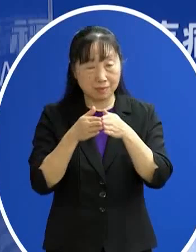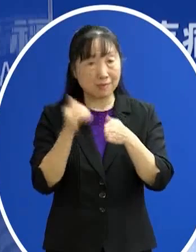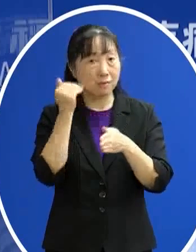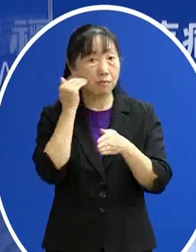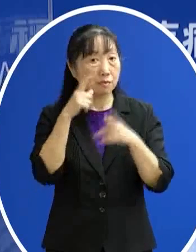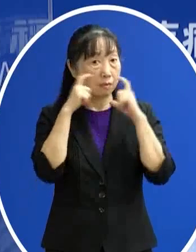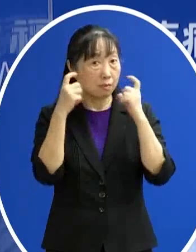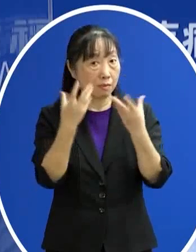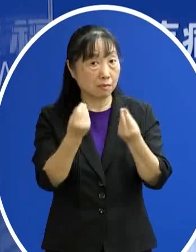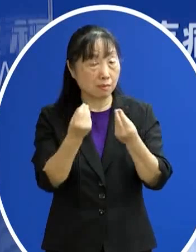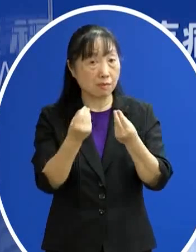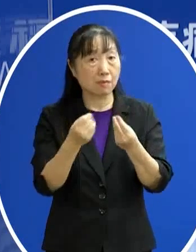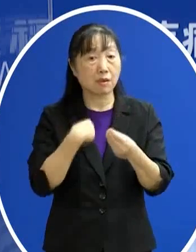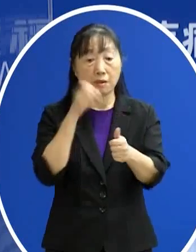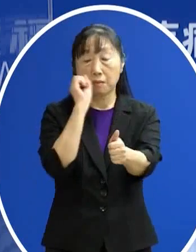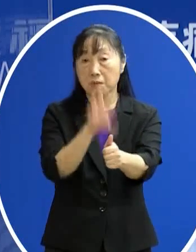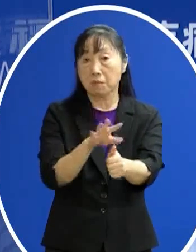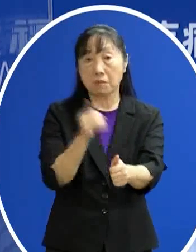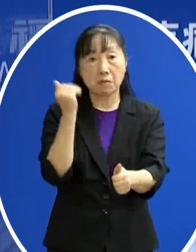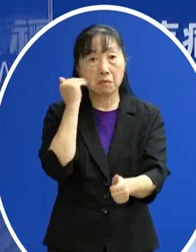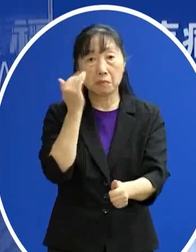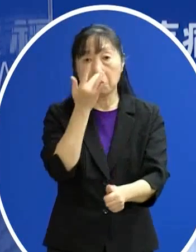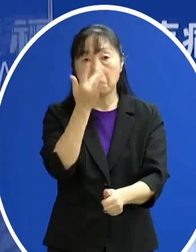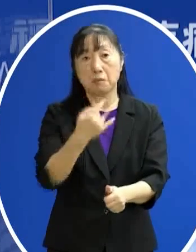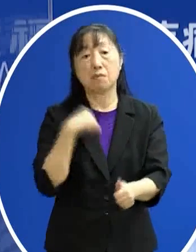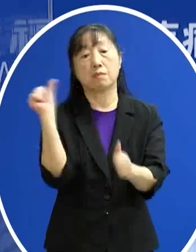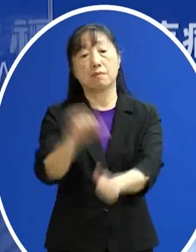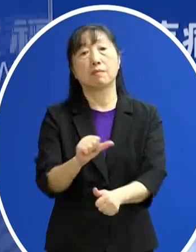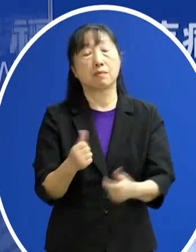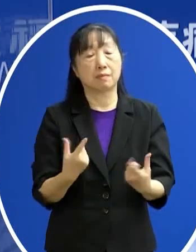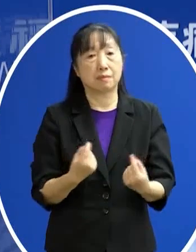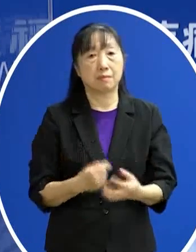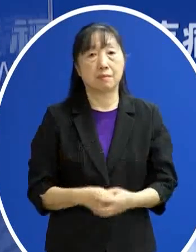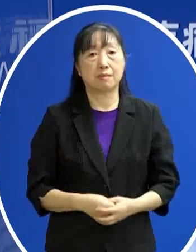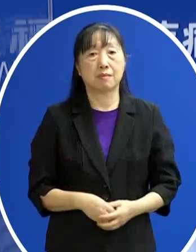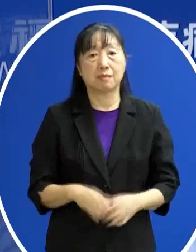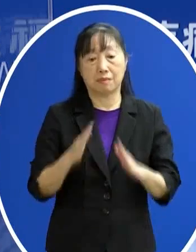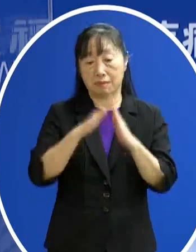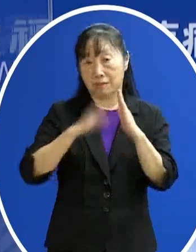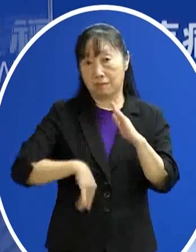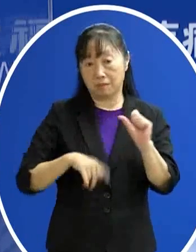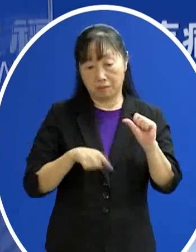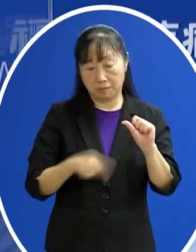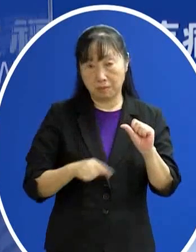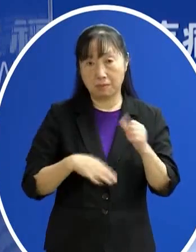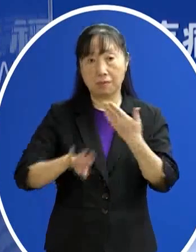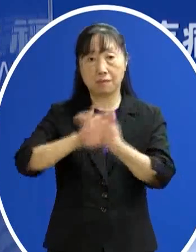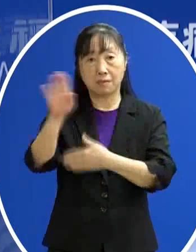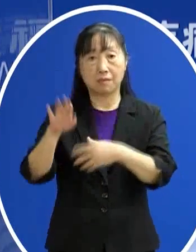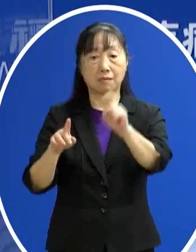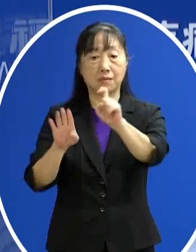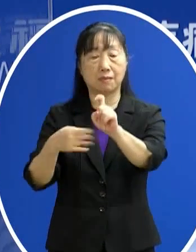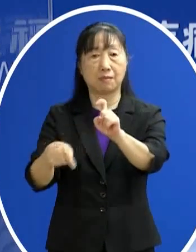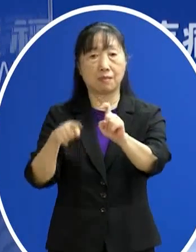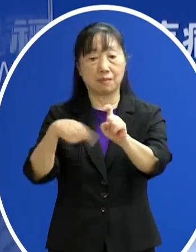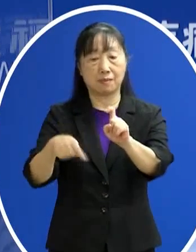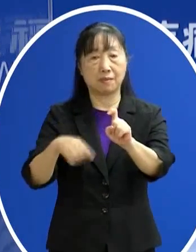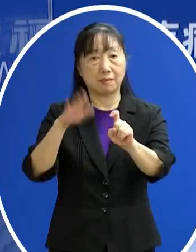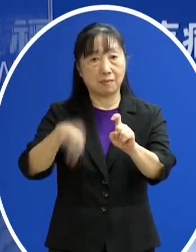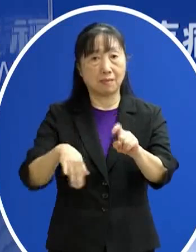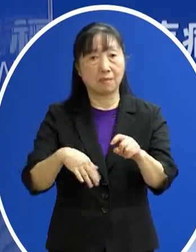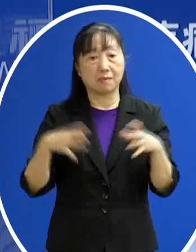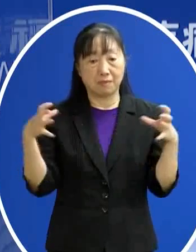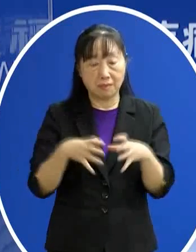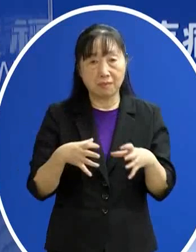有戴口罩不再劝导，禁语开罚。那停止室内5人以上、室外4人以上之家庭聚会